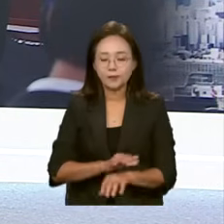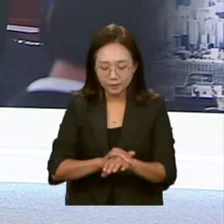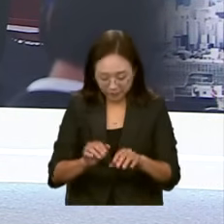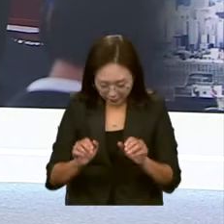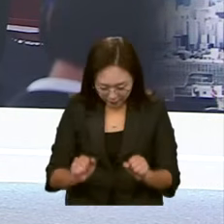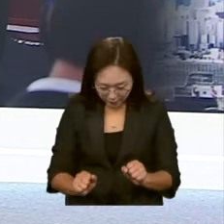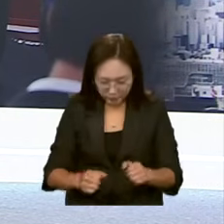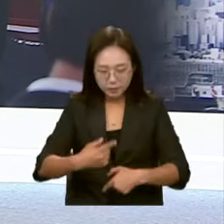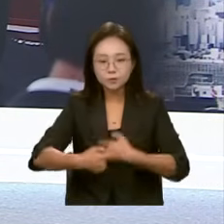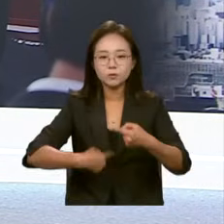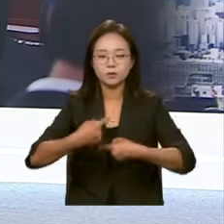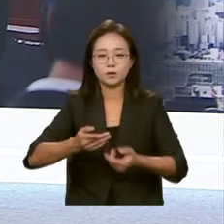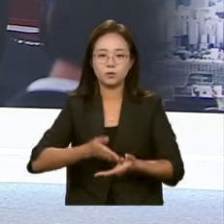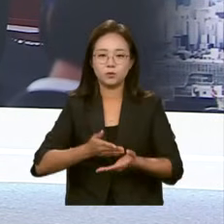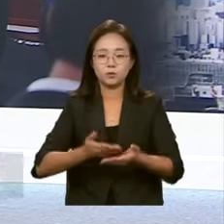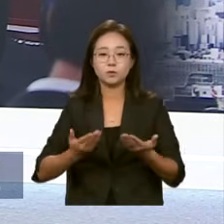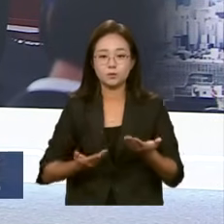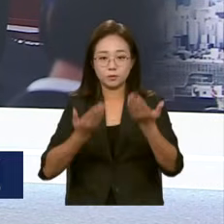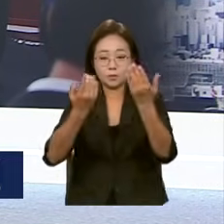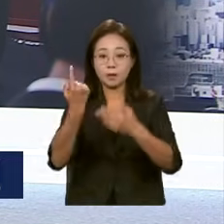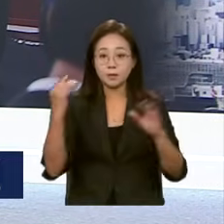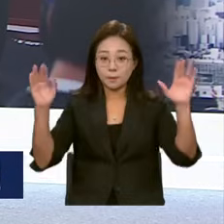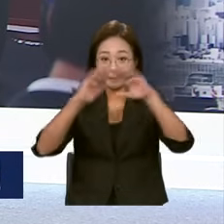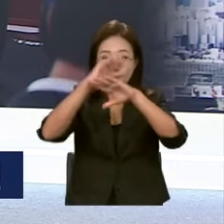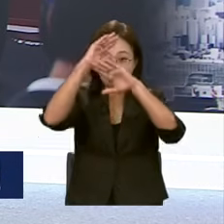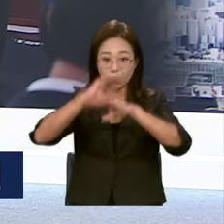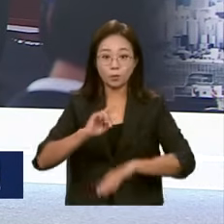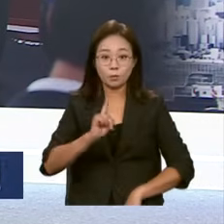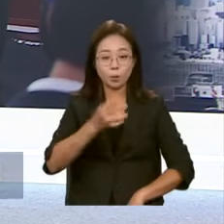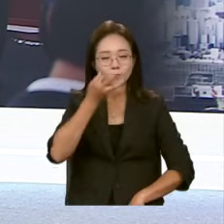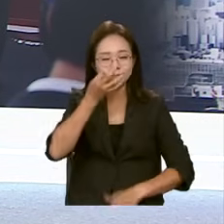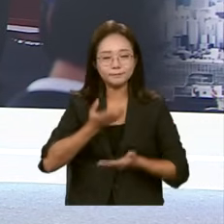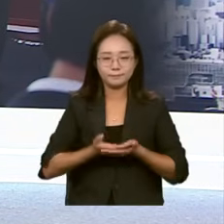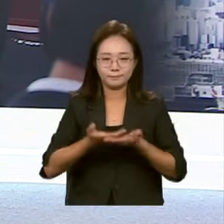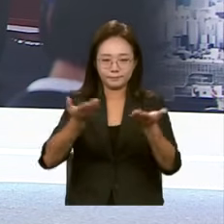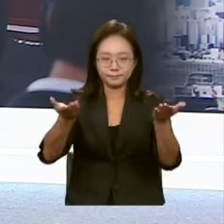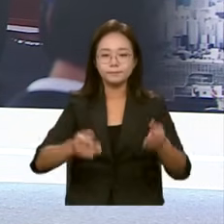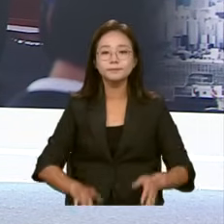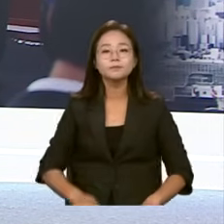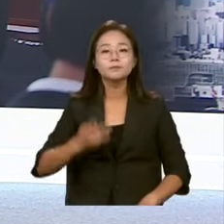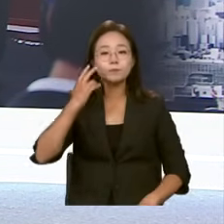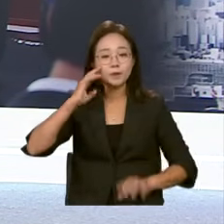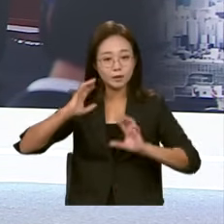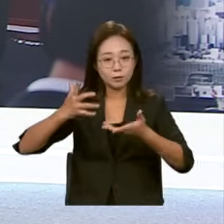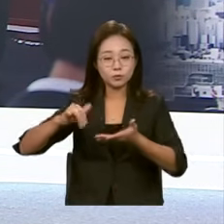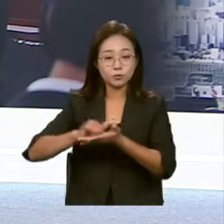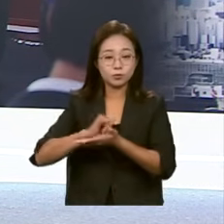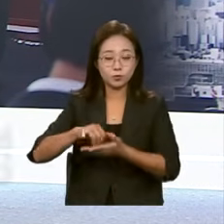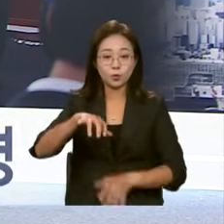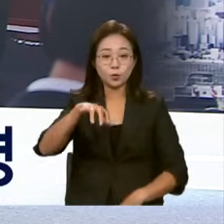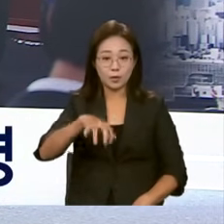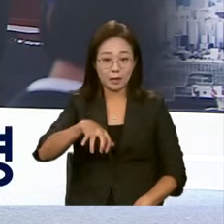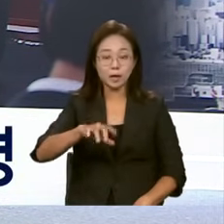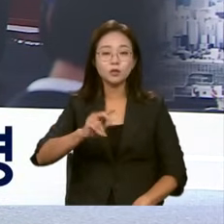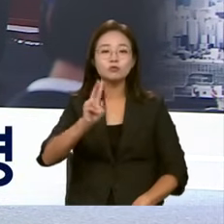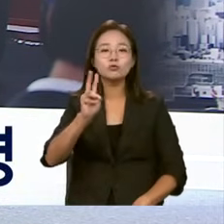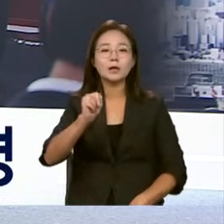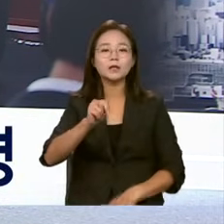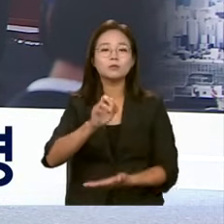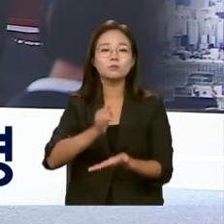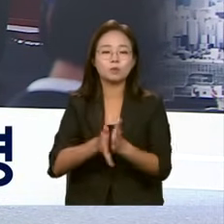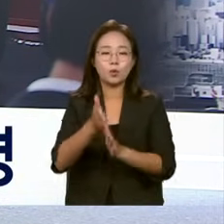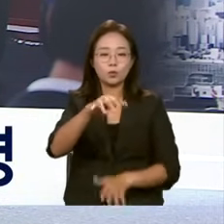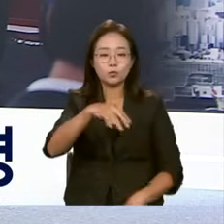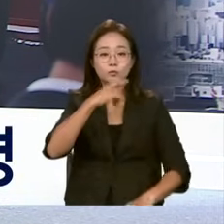시청자 여러분 안녕하십니까이 밤사이 들어온 소식부터 전해드리겠습니다 미국 뉴욕 본부에 뉴욕에 있는 유 본부에서